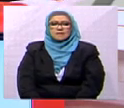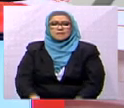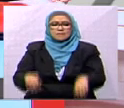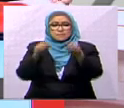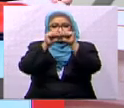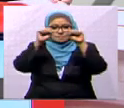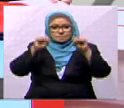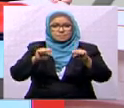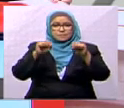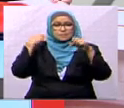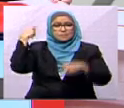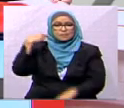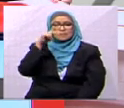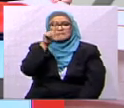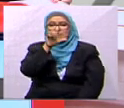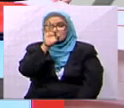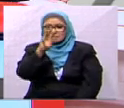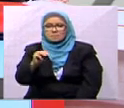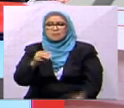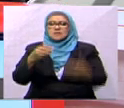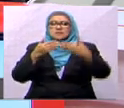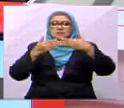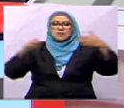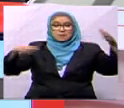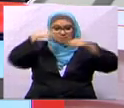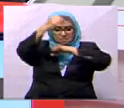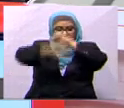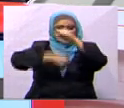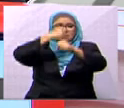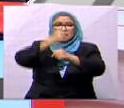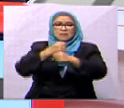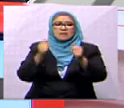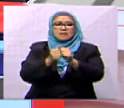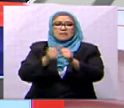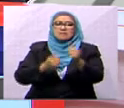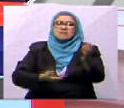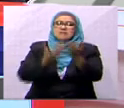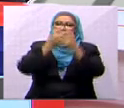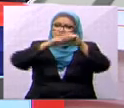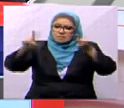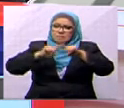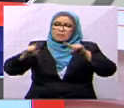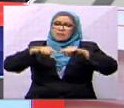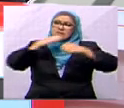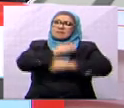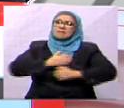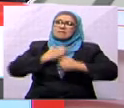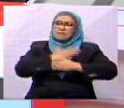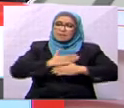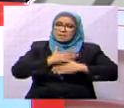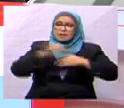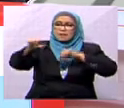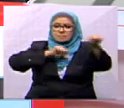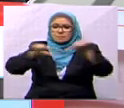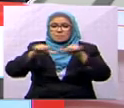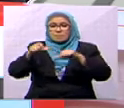Dan Radio KLFM membuka tirai 2018 dengan membawa pelbagai seleksi hiburan dan aktiviti menarik buat pendengar setianya